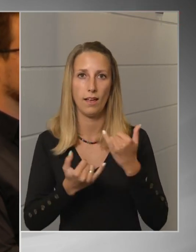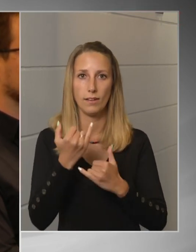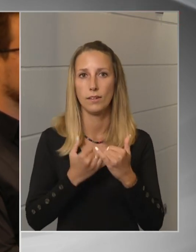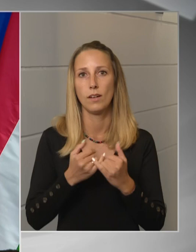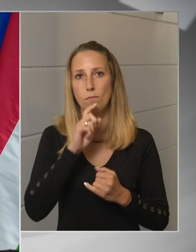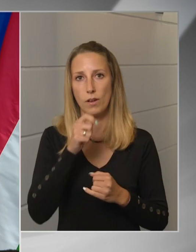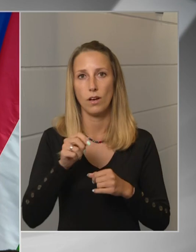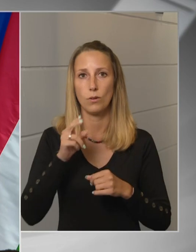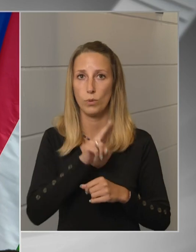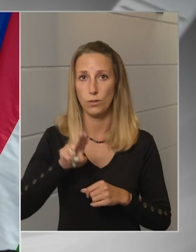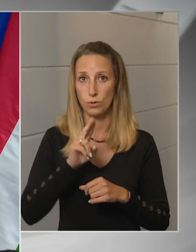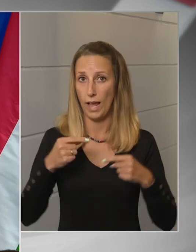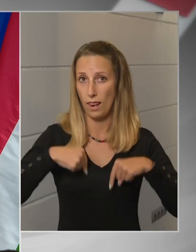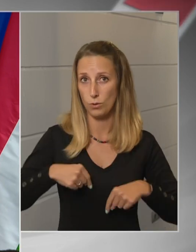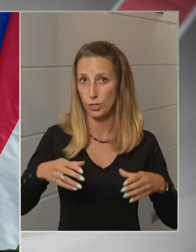elnökség?